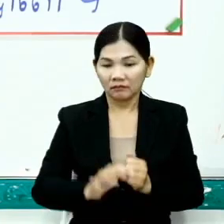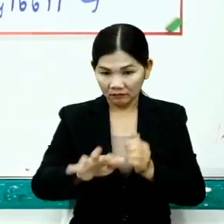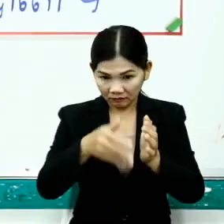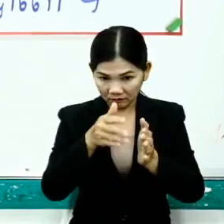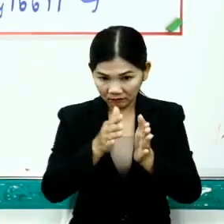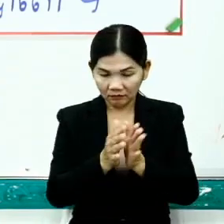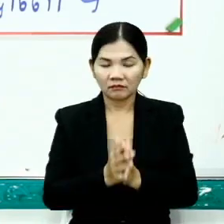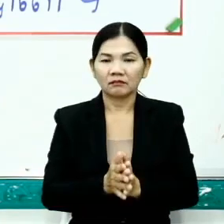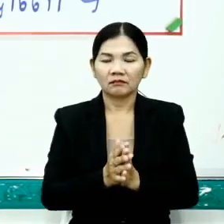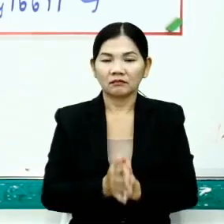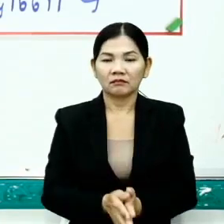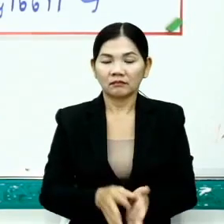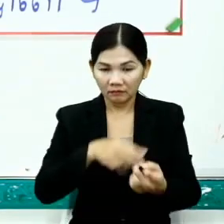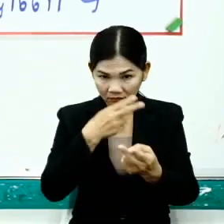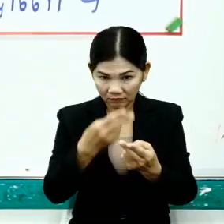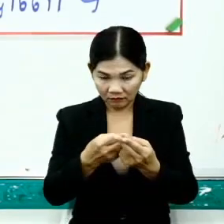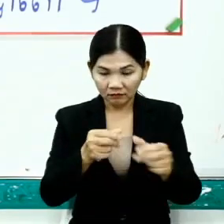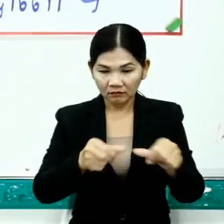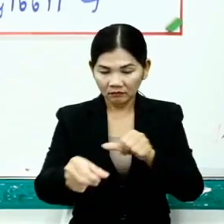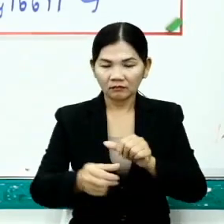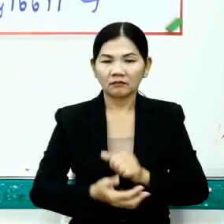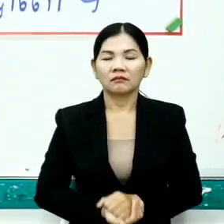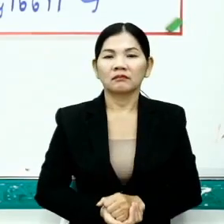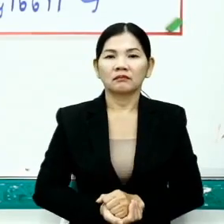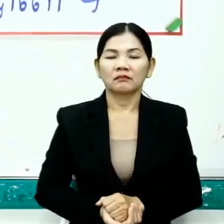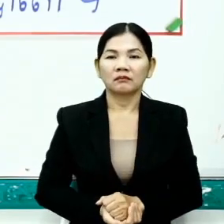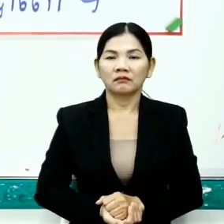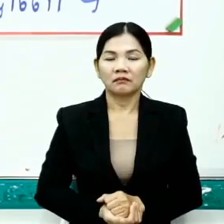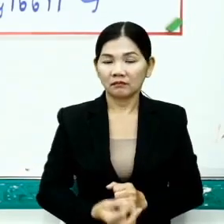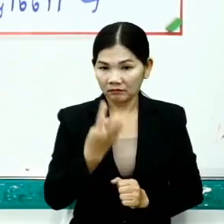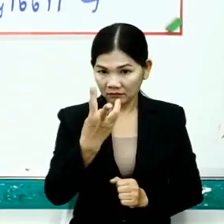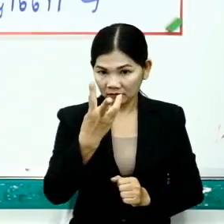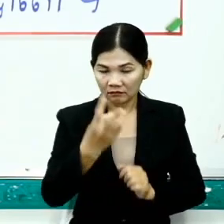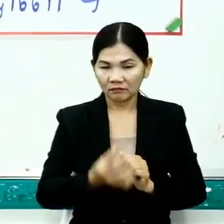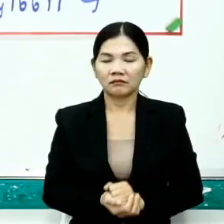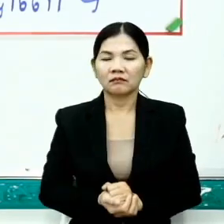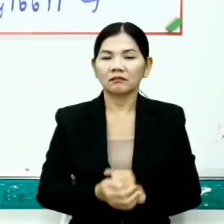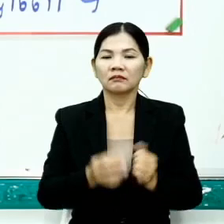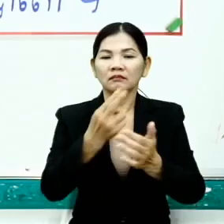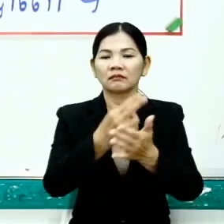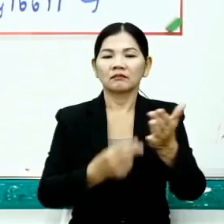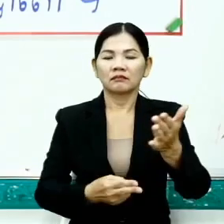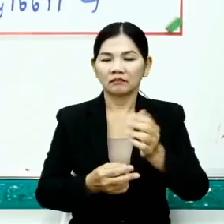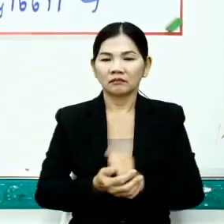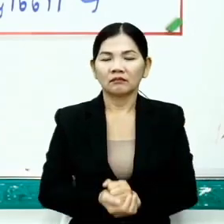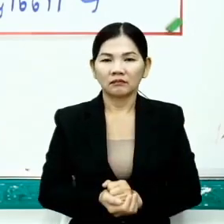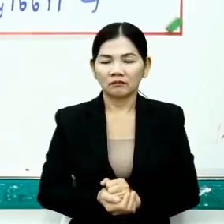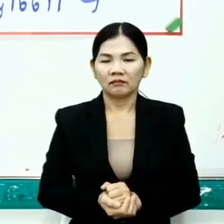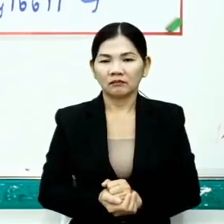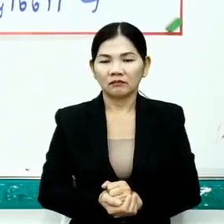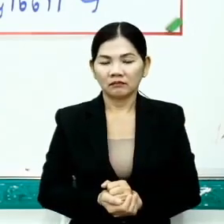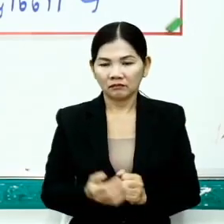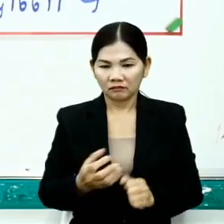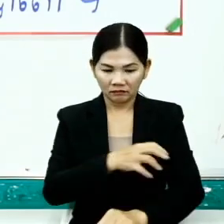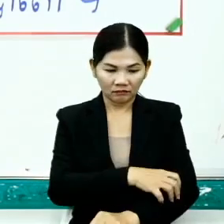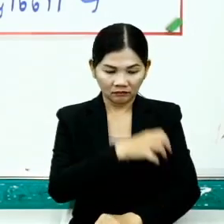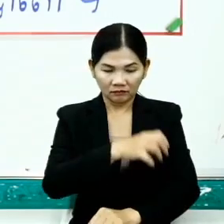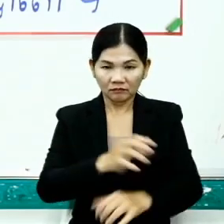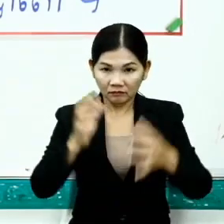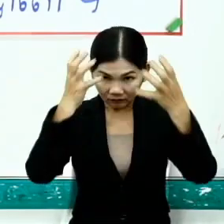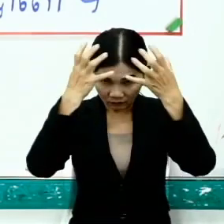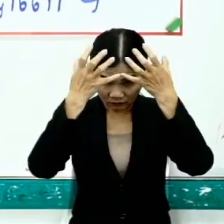ណឥឡូវកូនកូនត្រឹងខ្លួនឆ្លើយសំណួរបន្តសំណួរទី3ហេតុអ្វីបានជាដំបៅតោ